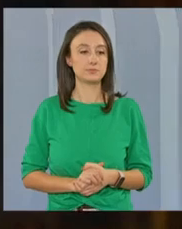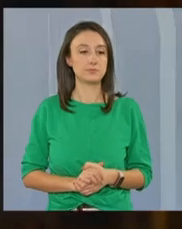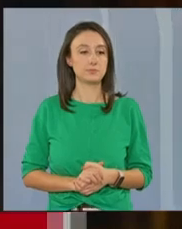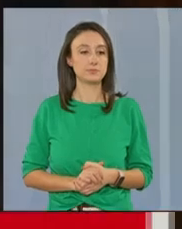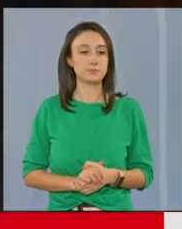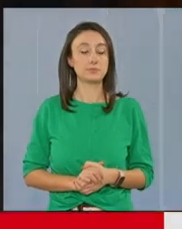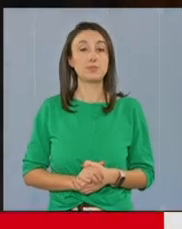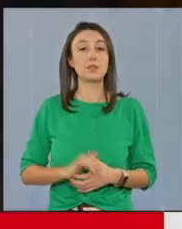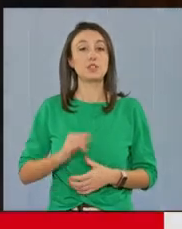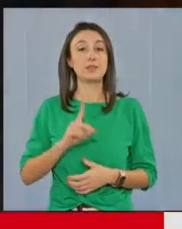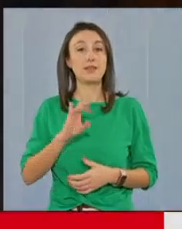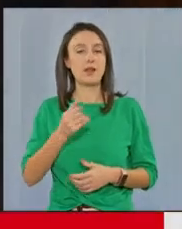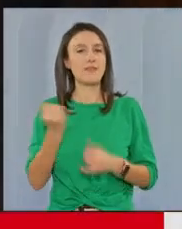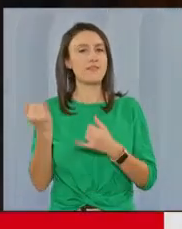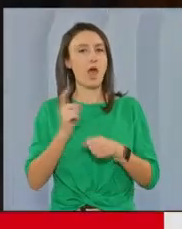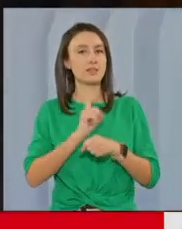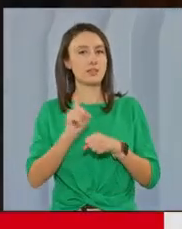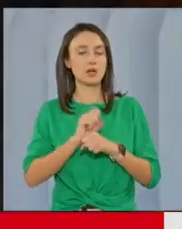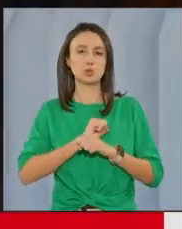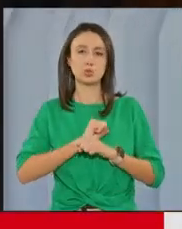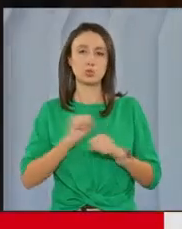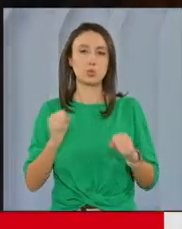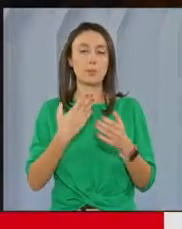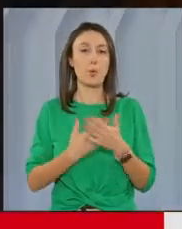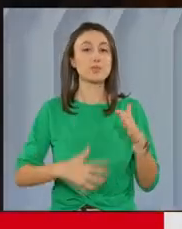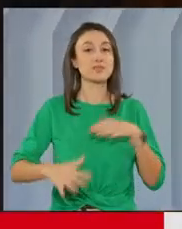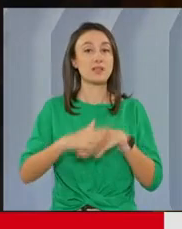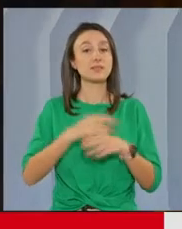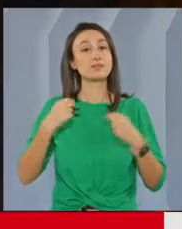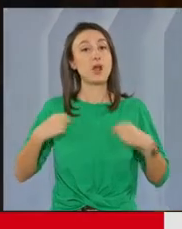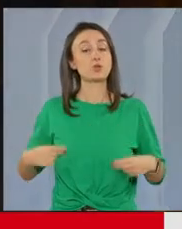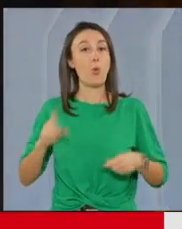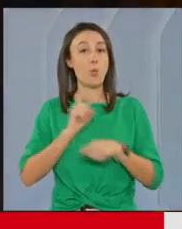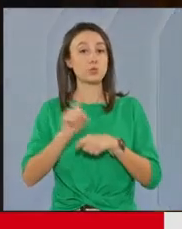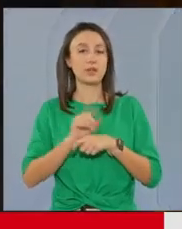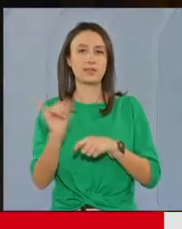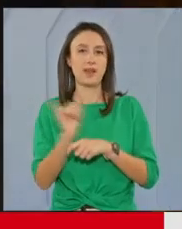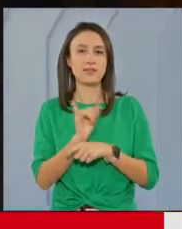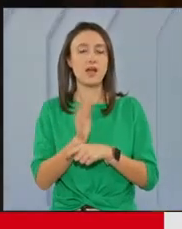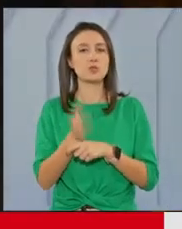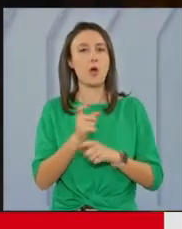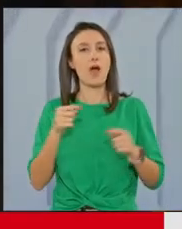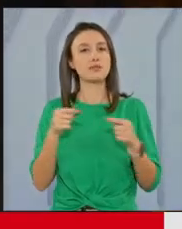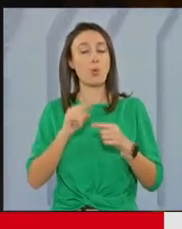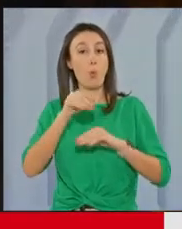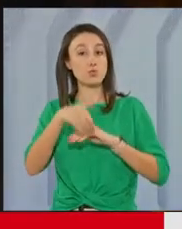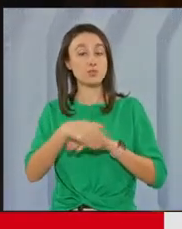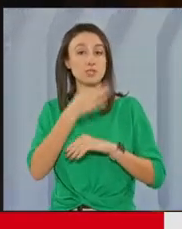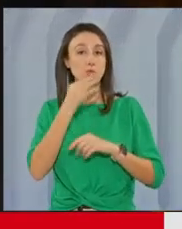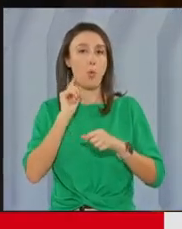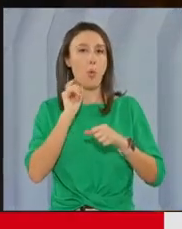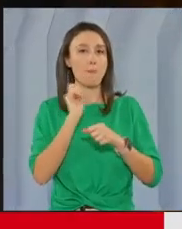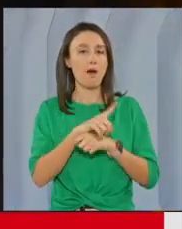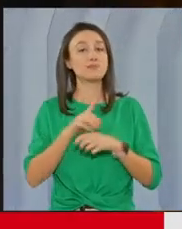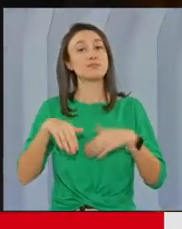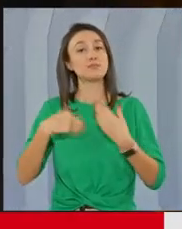iar Diana șoșoacă vine cu un atac virulent în scandalul Teodosie senatoare acuză Direcția Națională Anticorupție că răspunde la comenzi